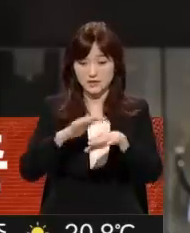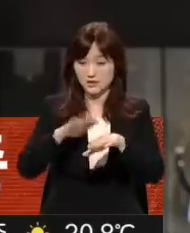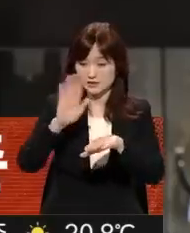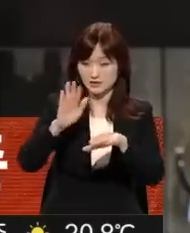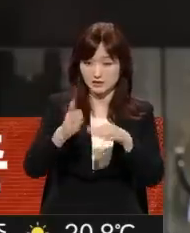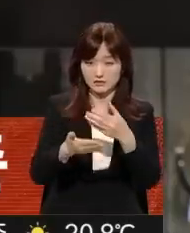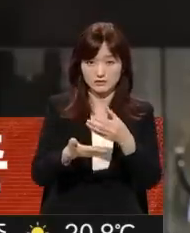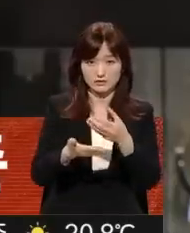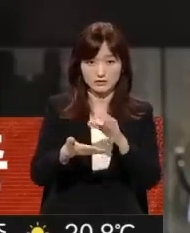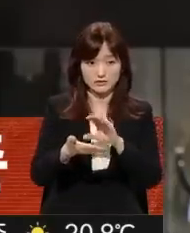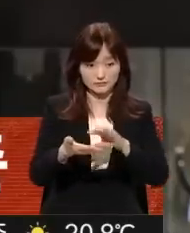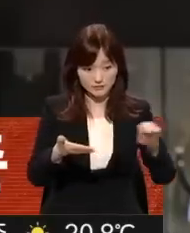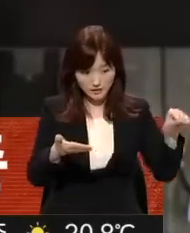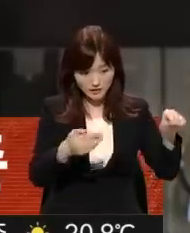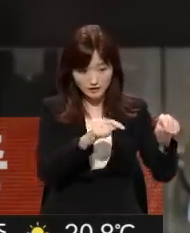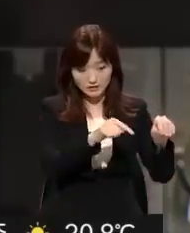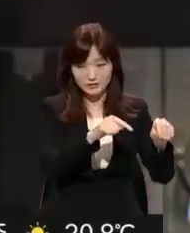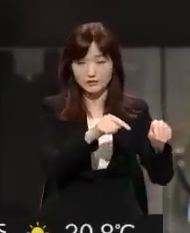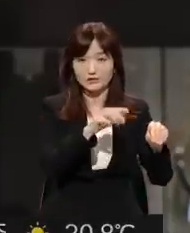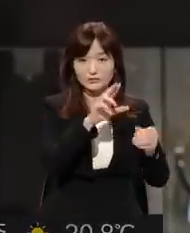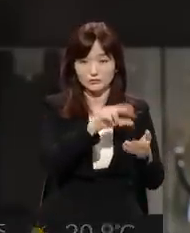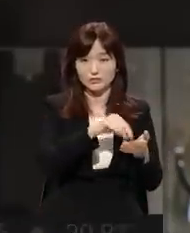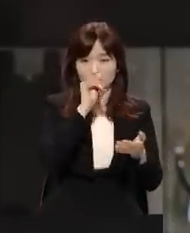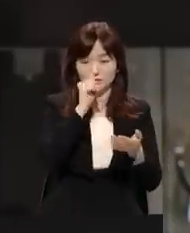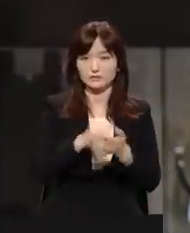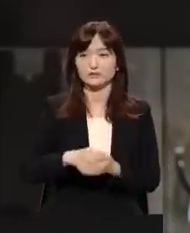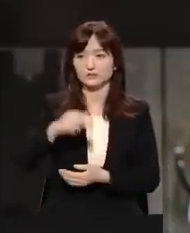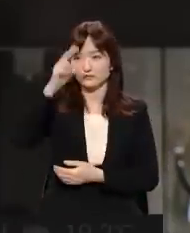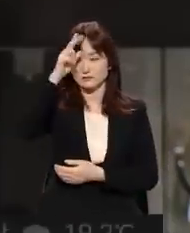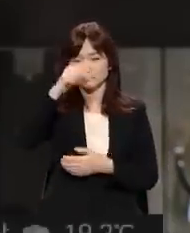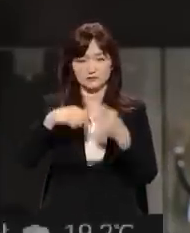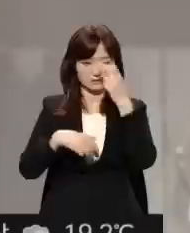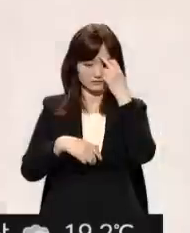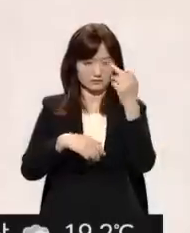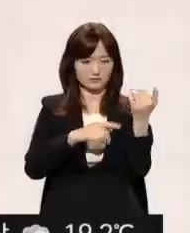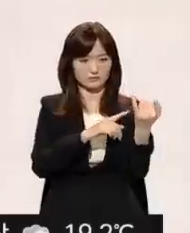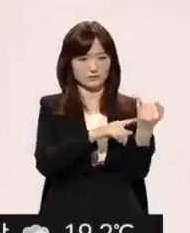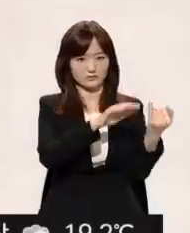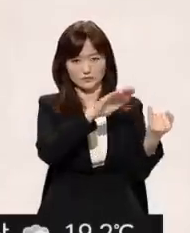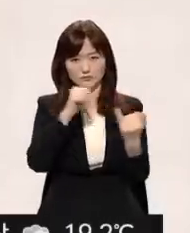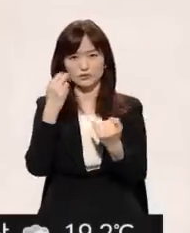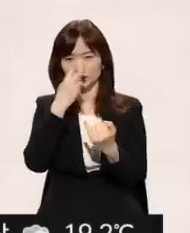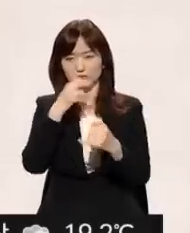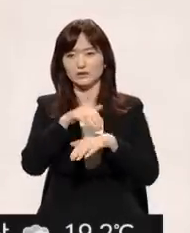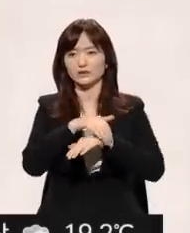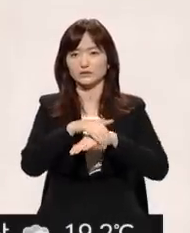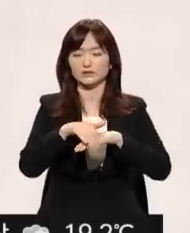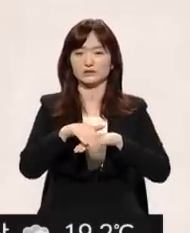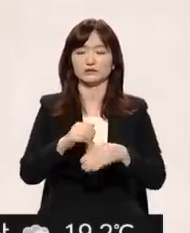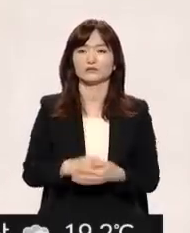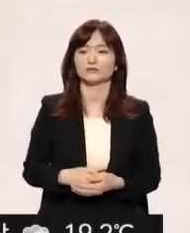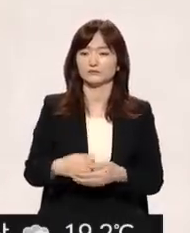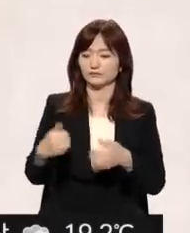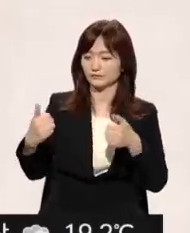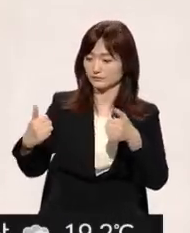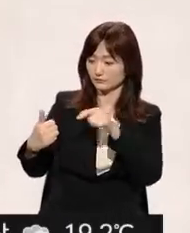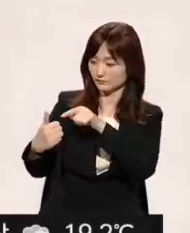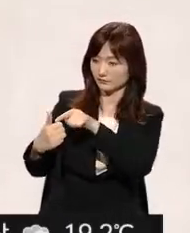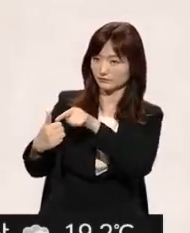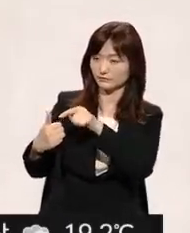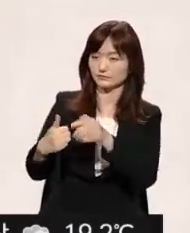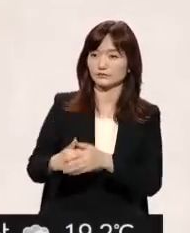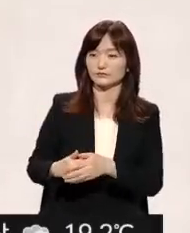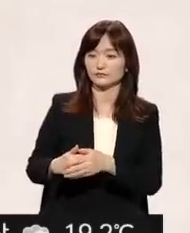때문에 문제가 됐던 거거든요. 물론 경찰은 나중에 이제 최 변호사를 소환해서 조사를 할 거고요. 그리고 또